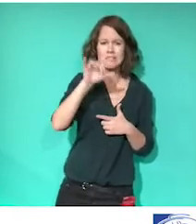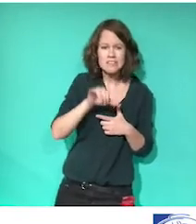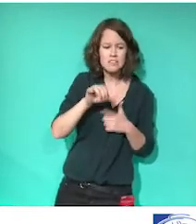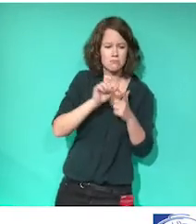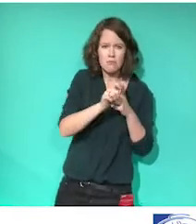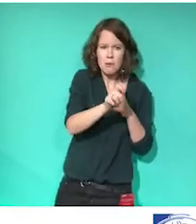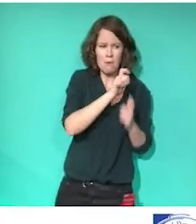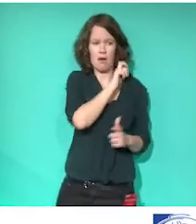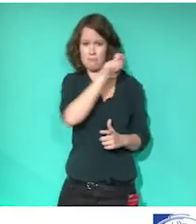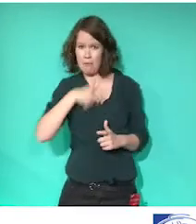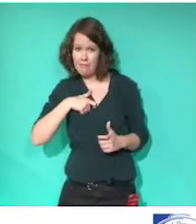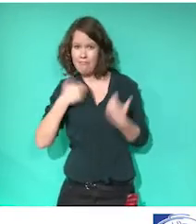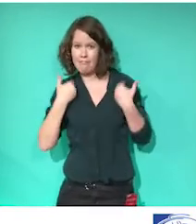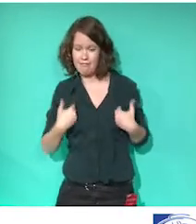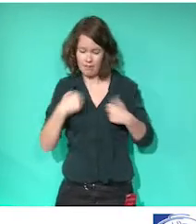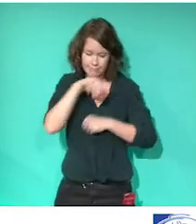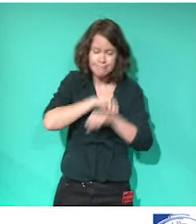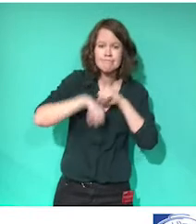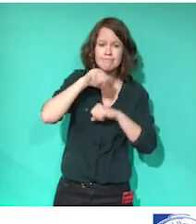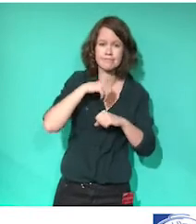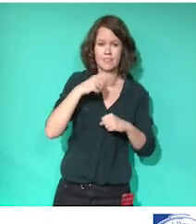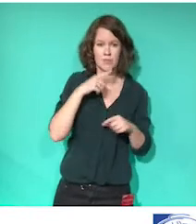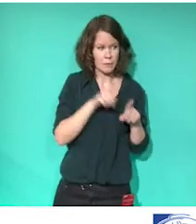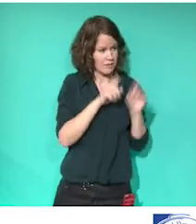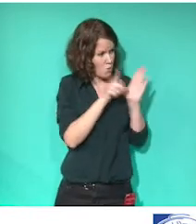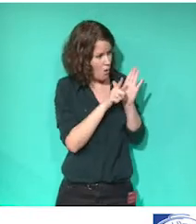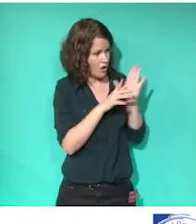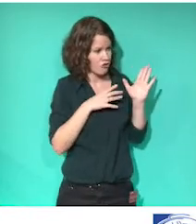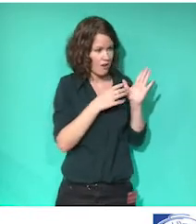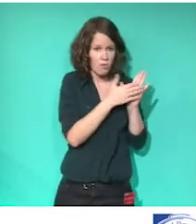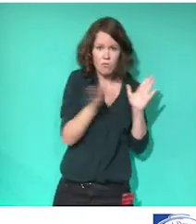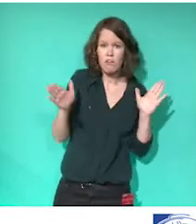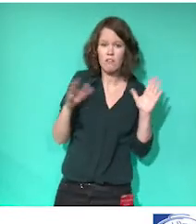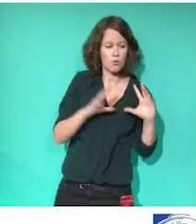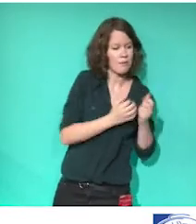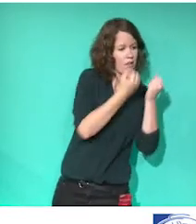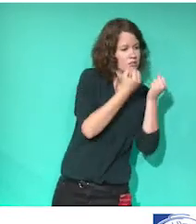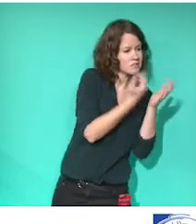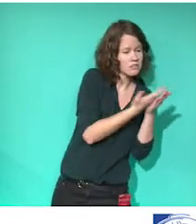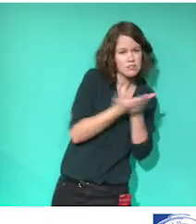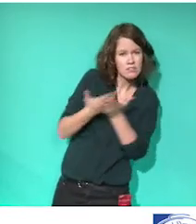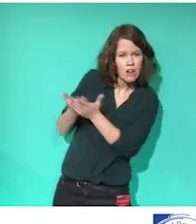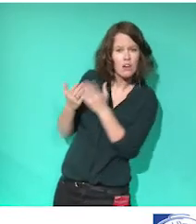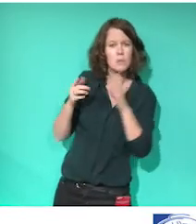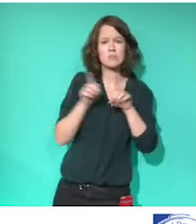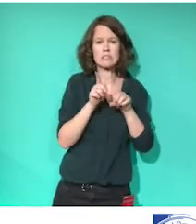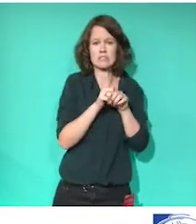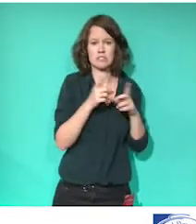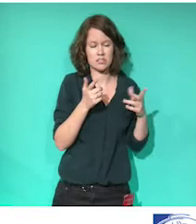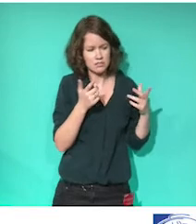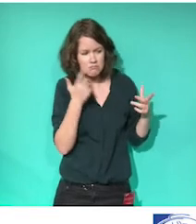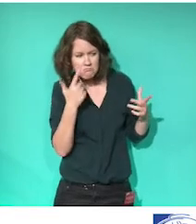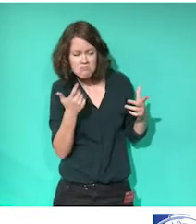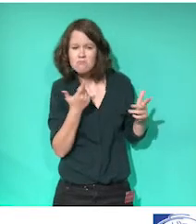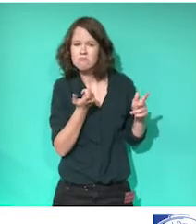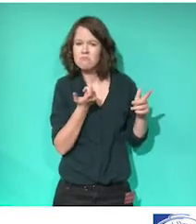lois élargissant des compétences des uns, précisant le harcèlement, des lois